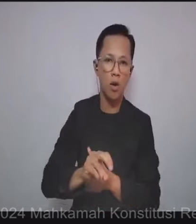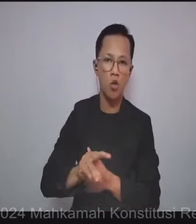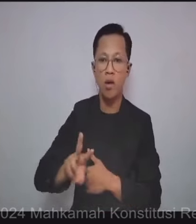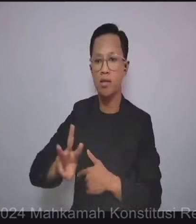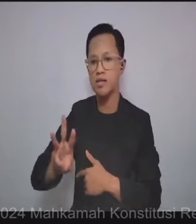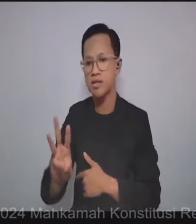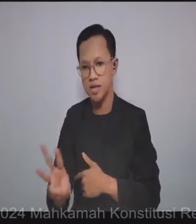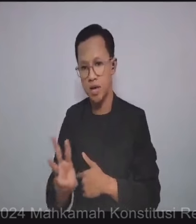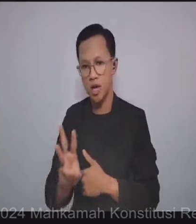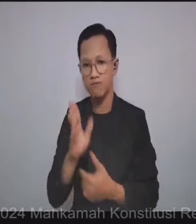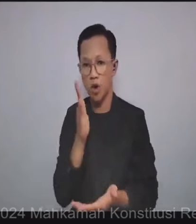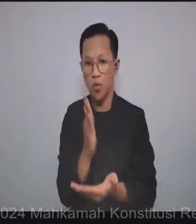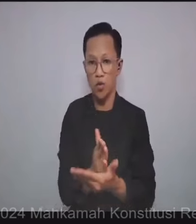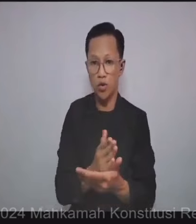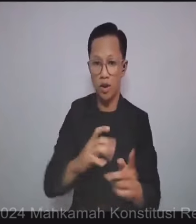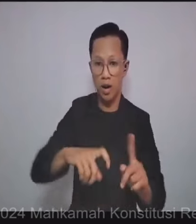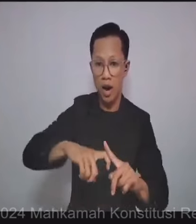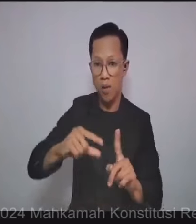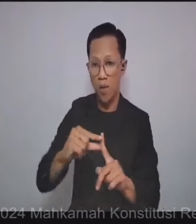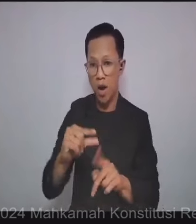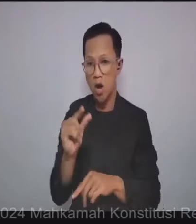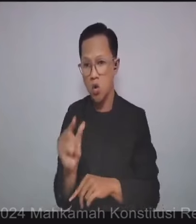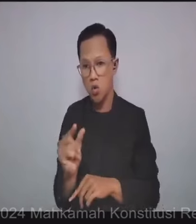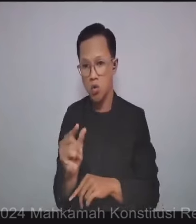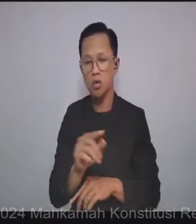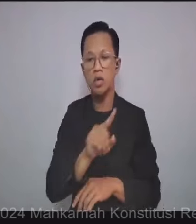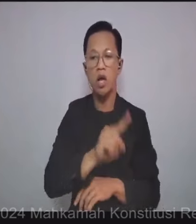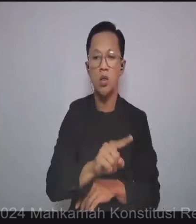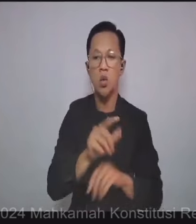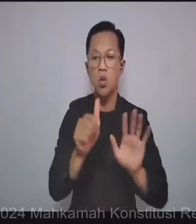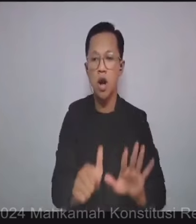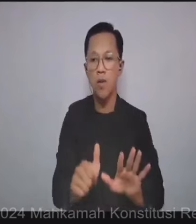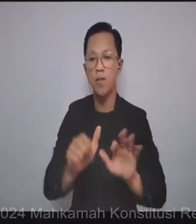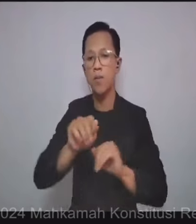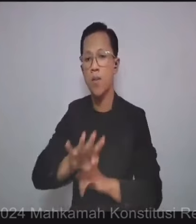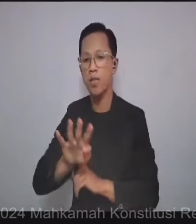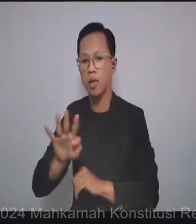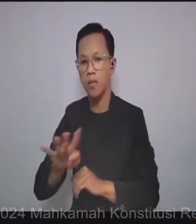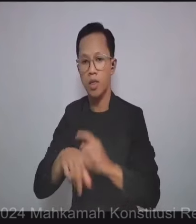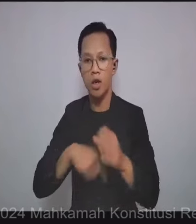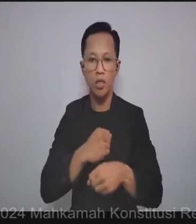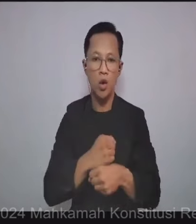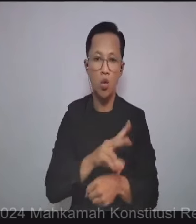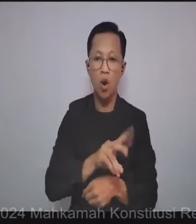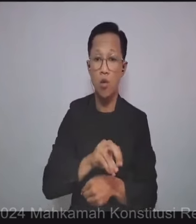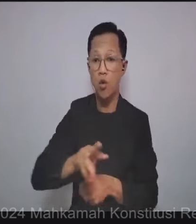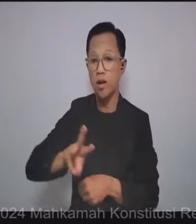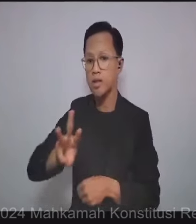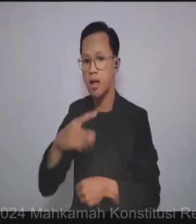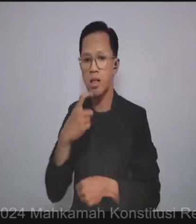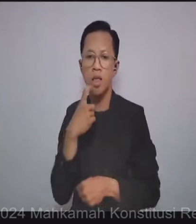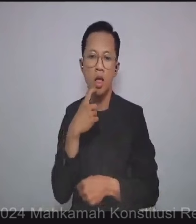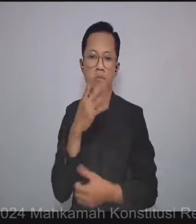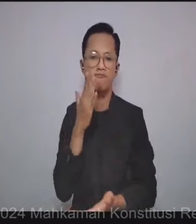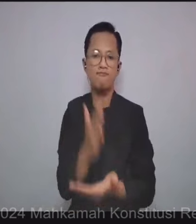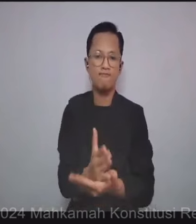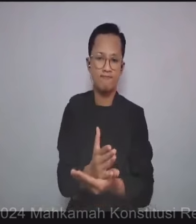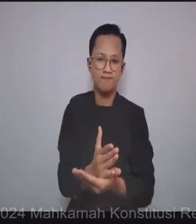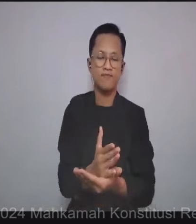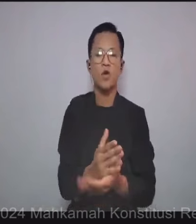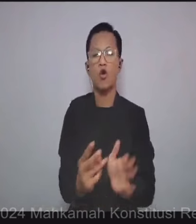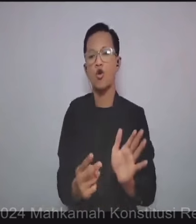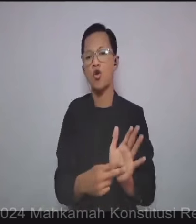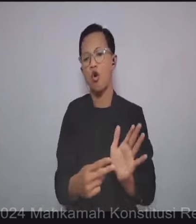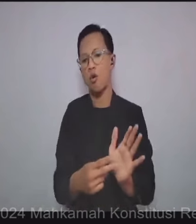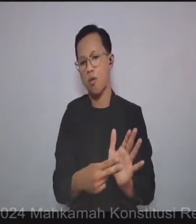keputusan Komisi Pemilihan Umum nomor 144 1644 tahun 2023 tentang penetapan nomor urut Pasangan